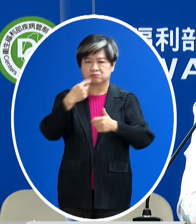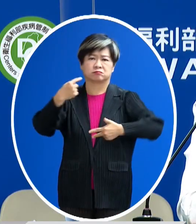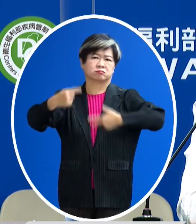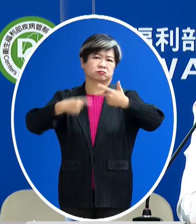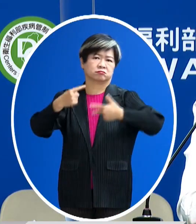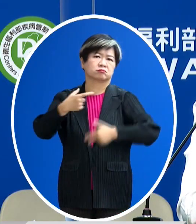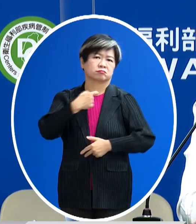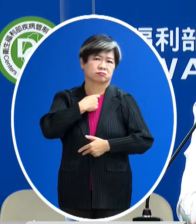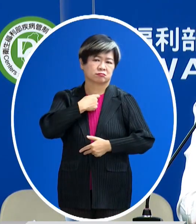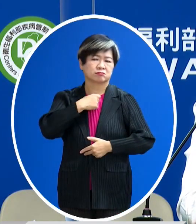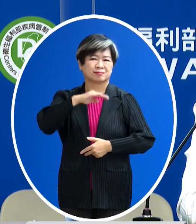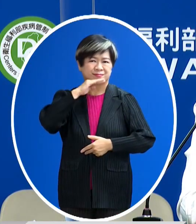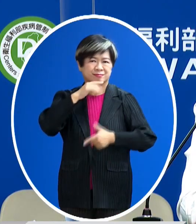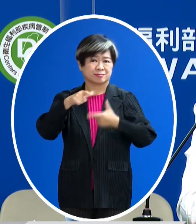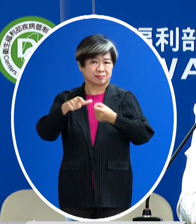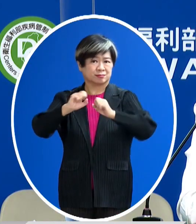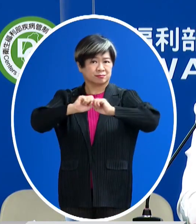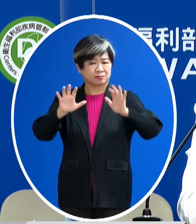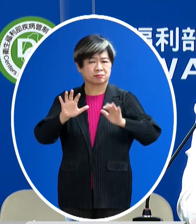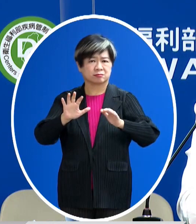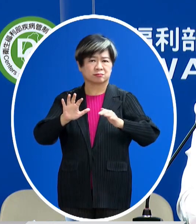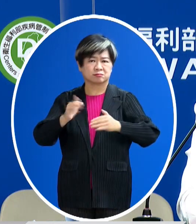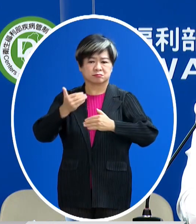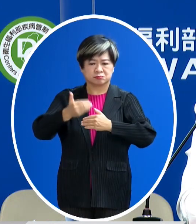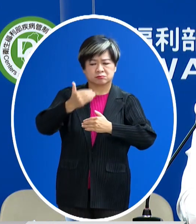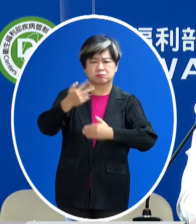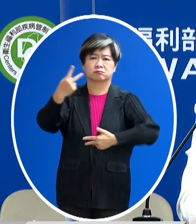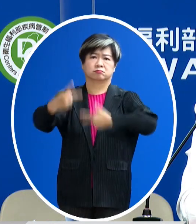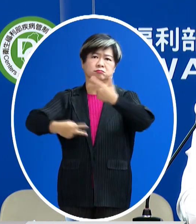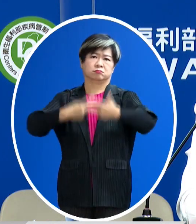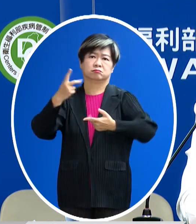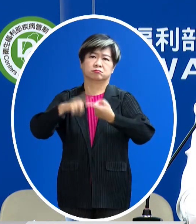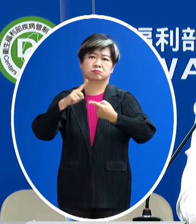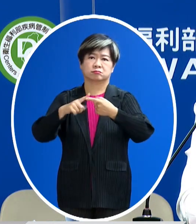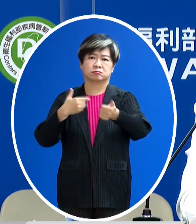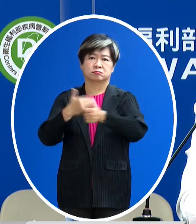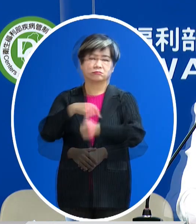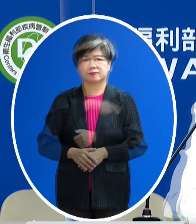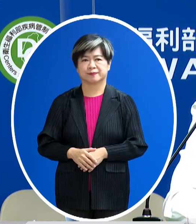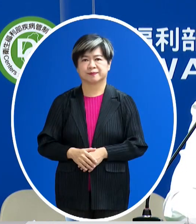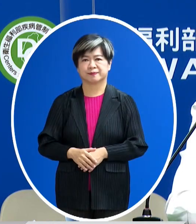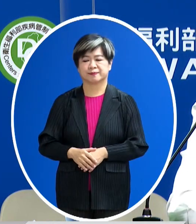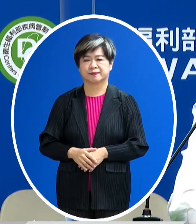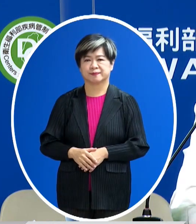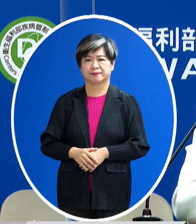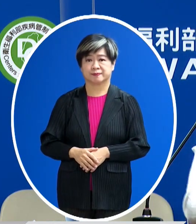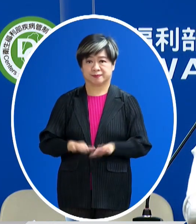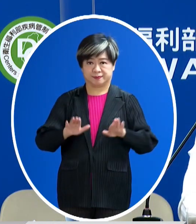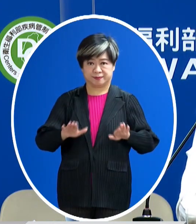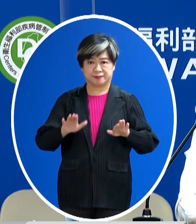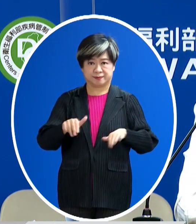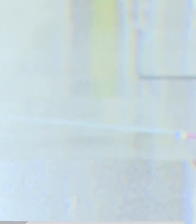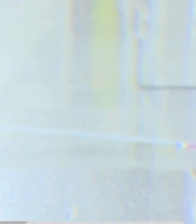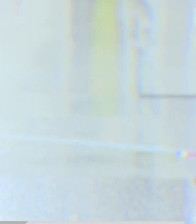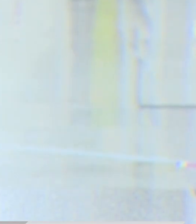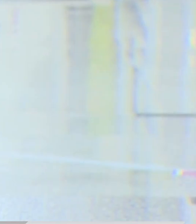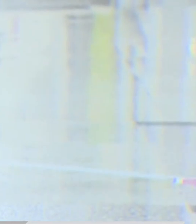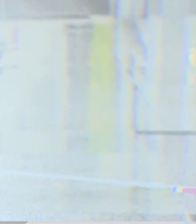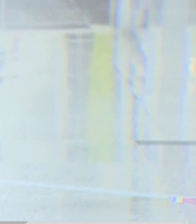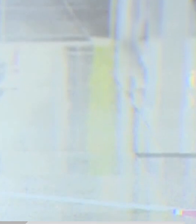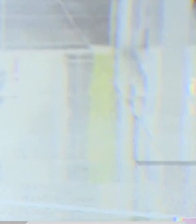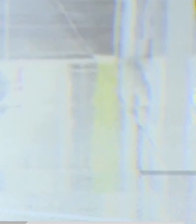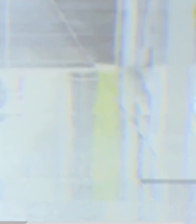一周之后我们公告以后，那给2周的时间，那这个也是给大家做这个充分的准备，会依我们现行的这个规划去推动。 迫